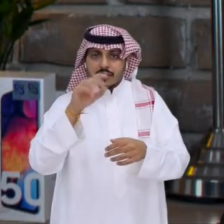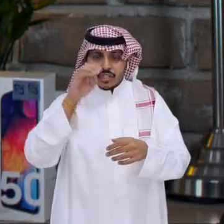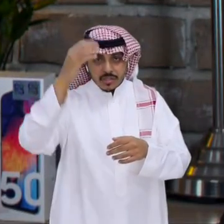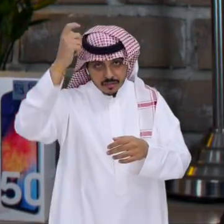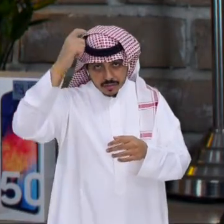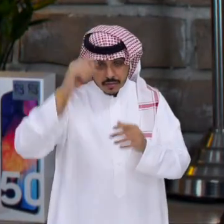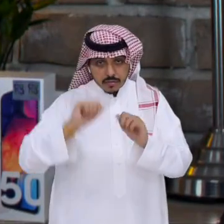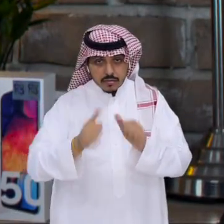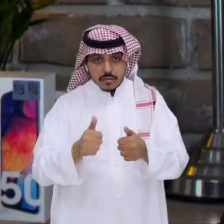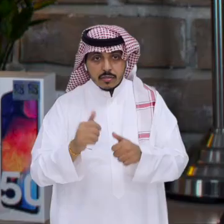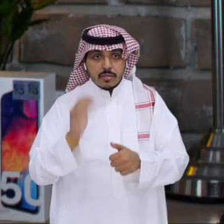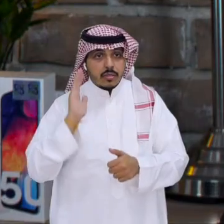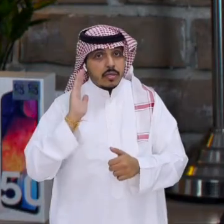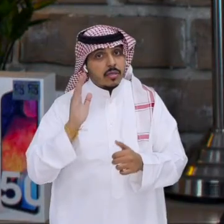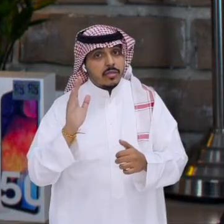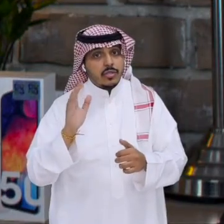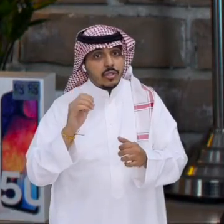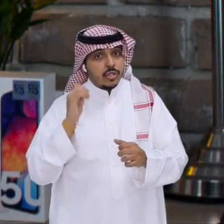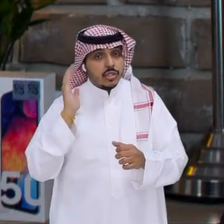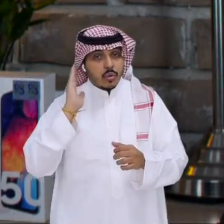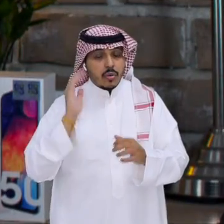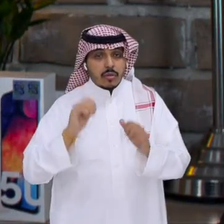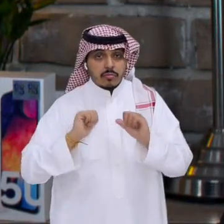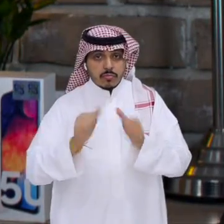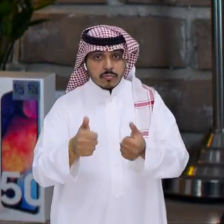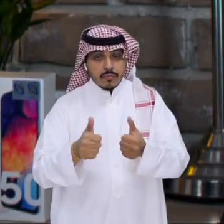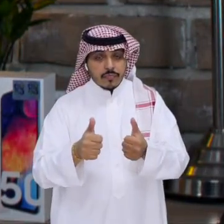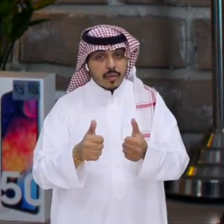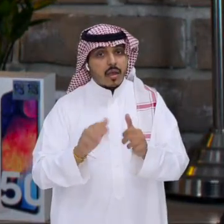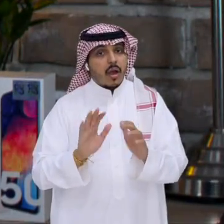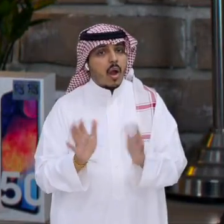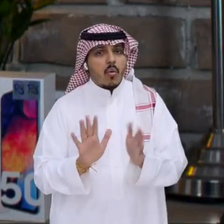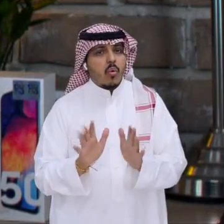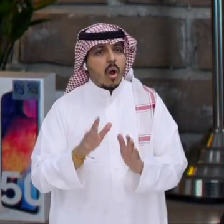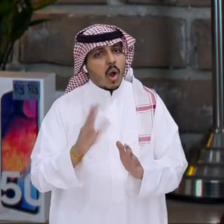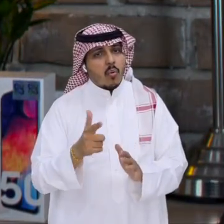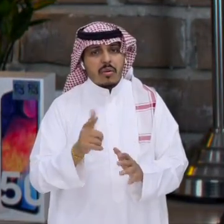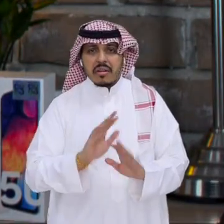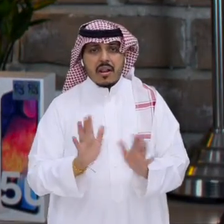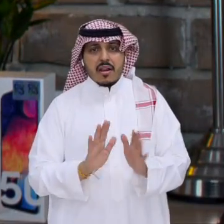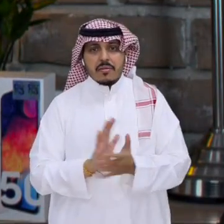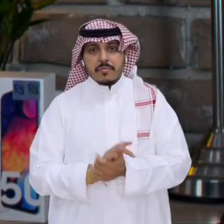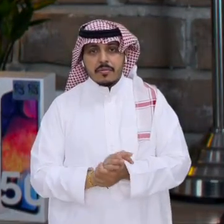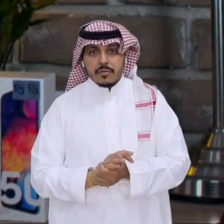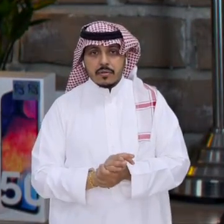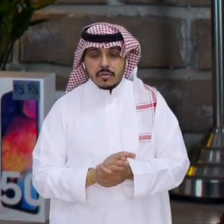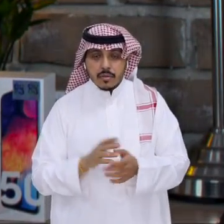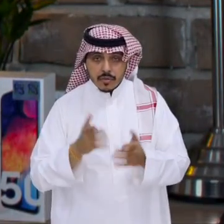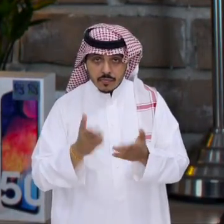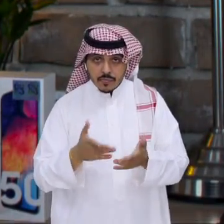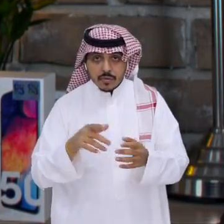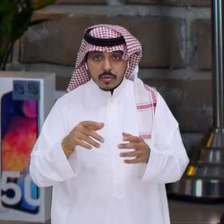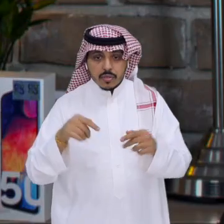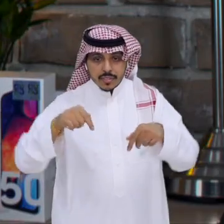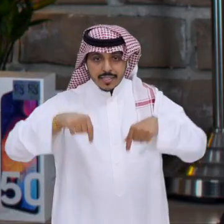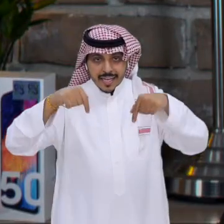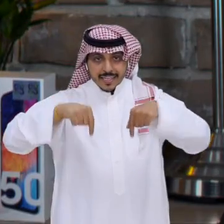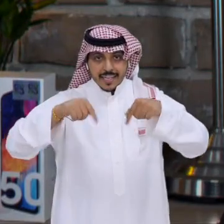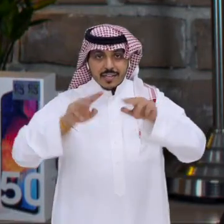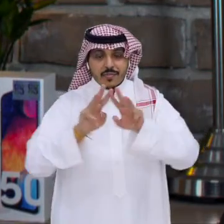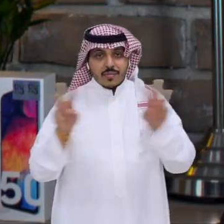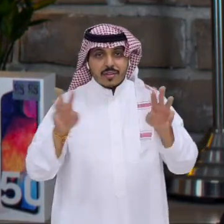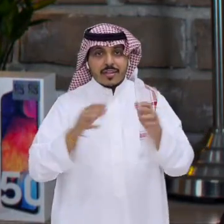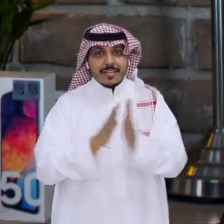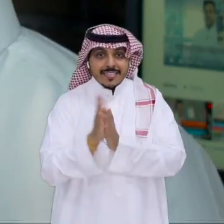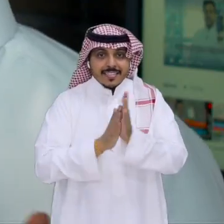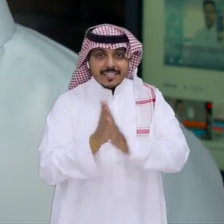بعض الأشياء، فصناع الجوالات يا يتبنوها يا ما يتبنوها. وراجعوا الفيديو اللي سويته أول، موجود رابطه إن شاء الله بوصف الحلقة.